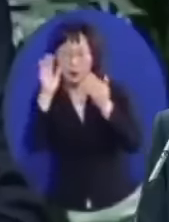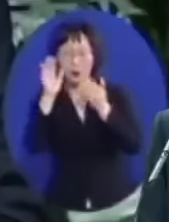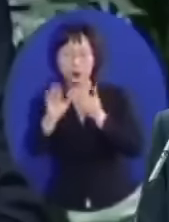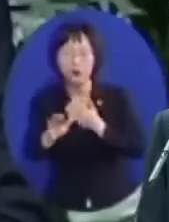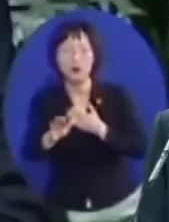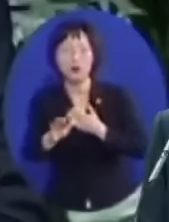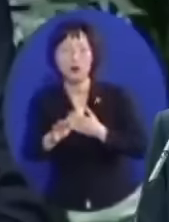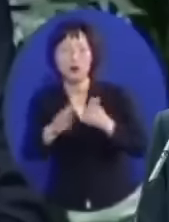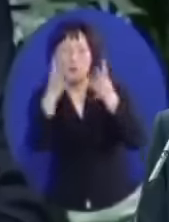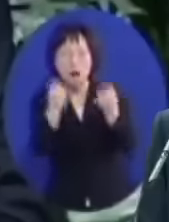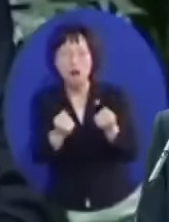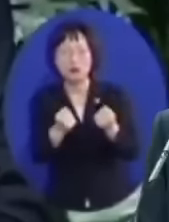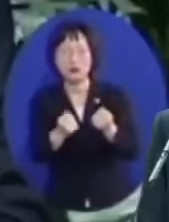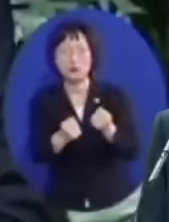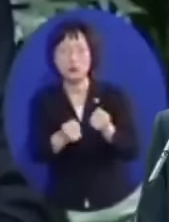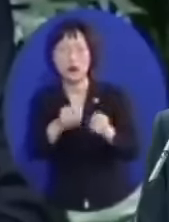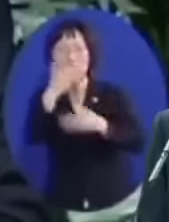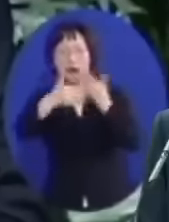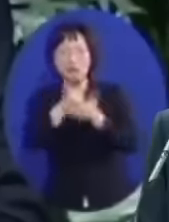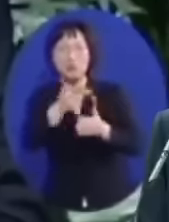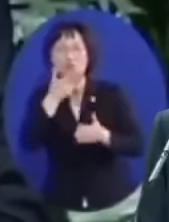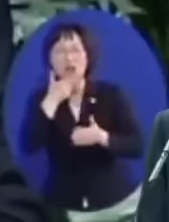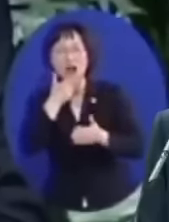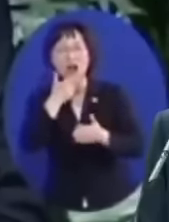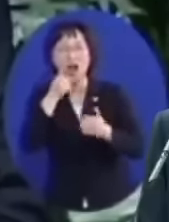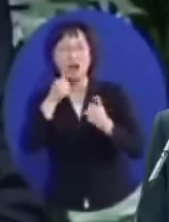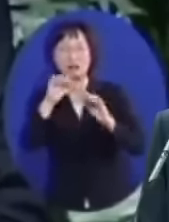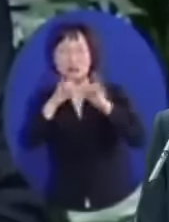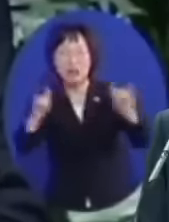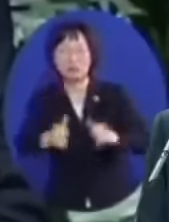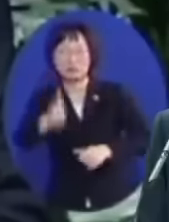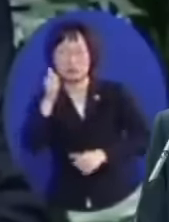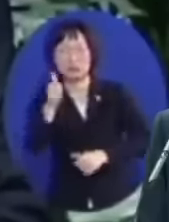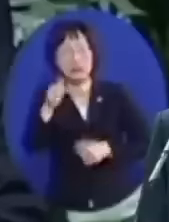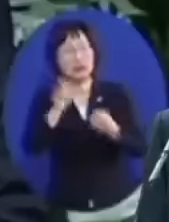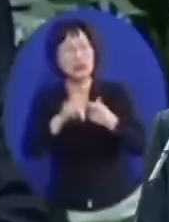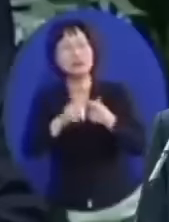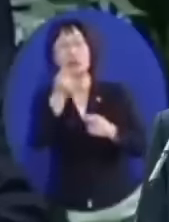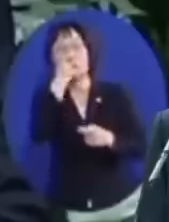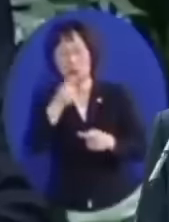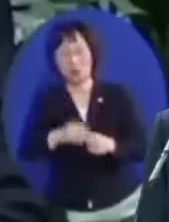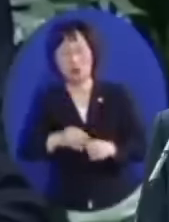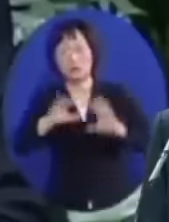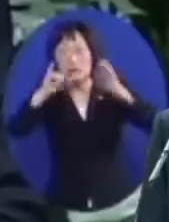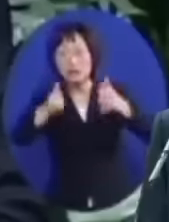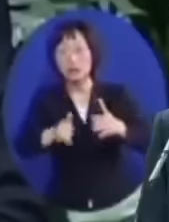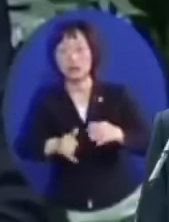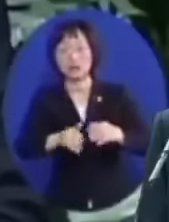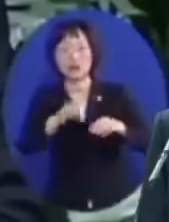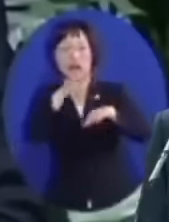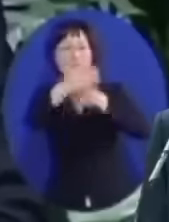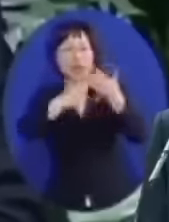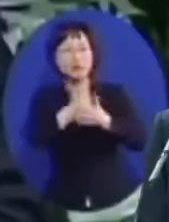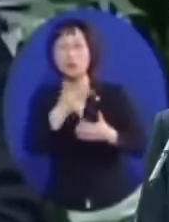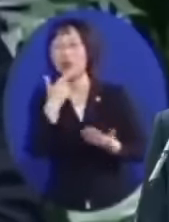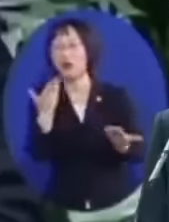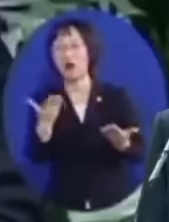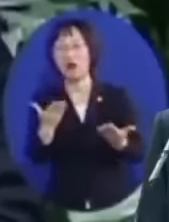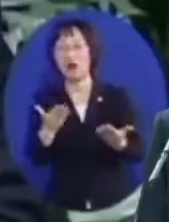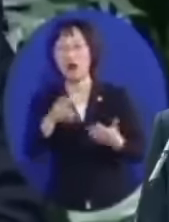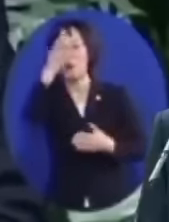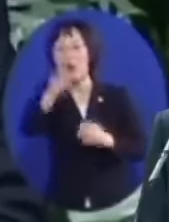무신론과 유물론의 공격을 받을 것이기 때문인 것입니다. 이 세상에는 신이 없다, 만물은 물질밖에